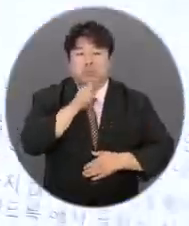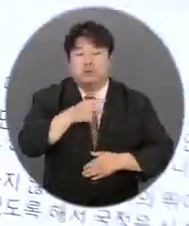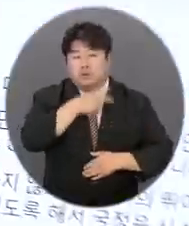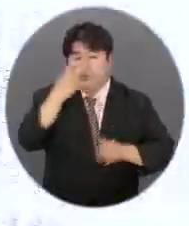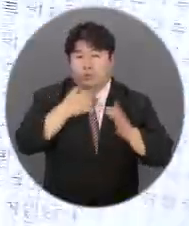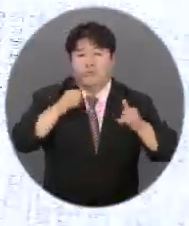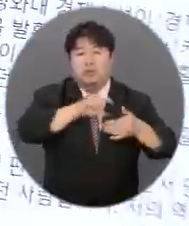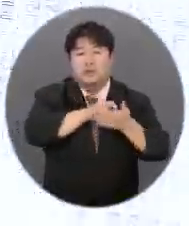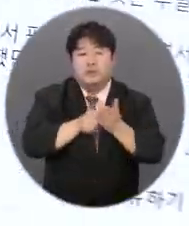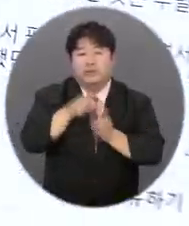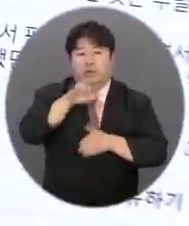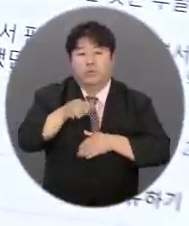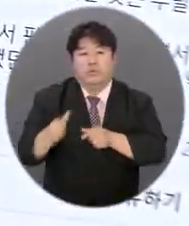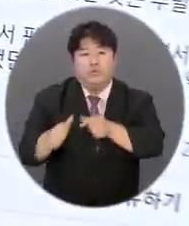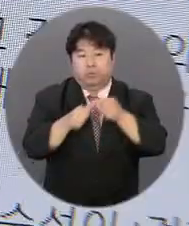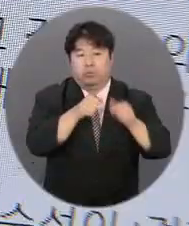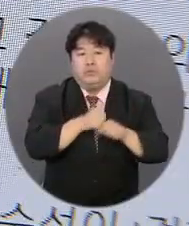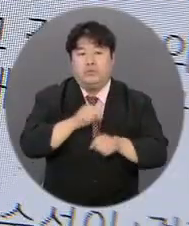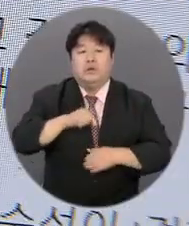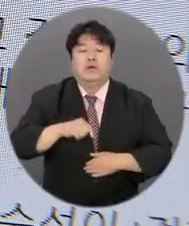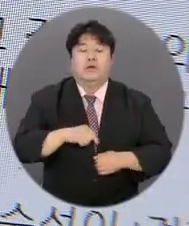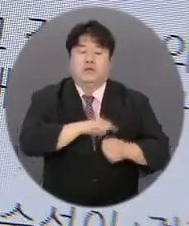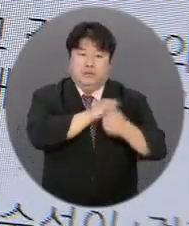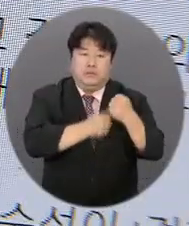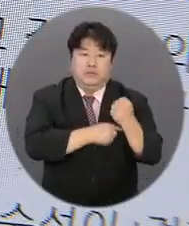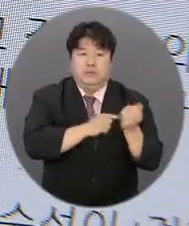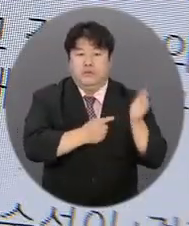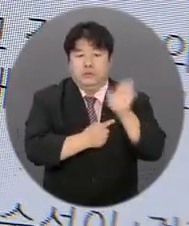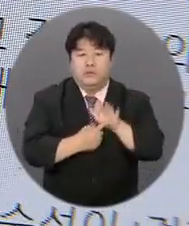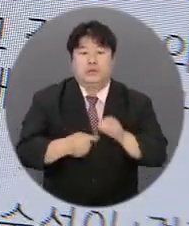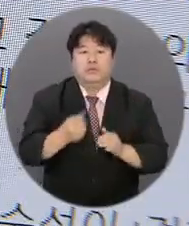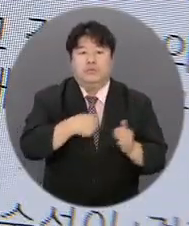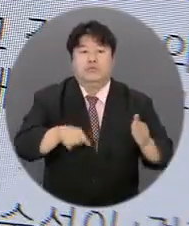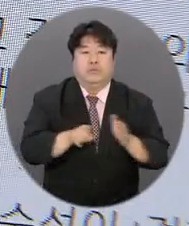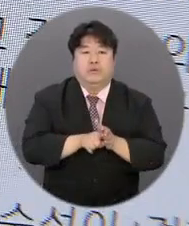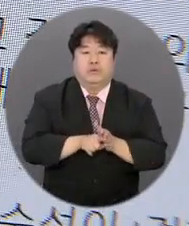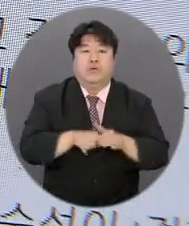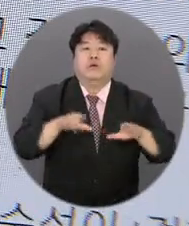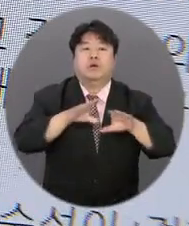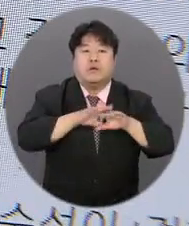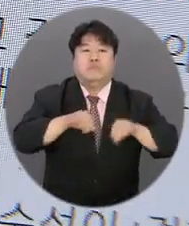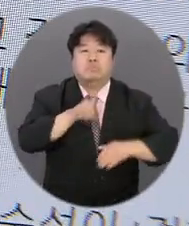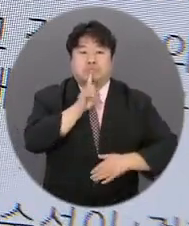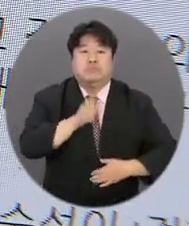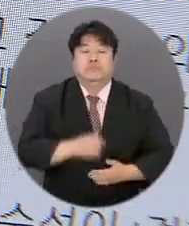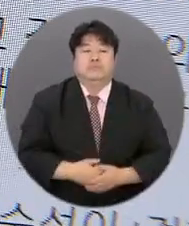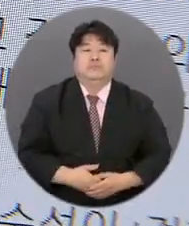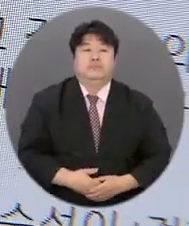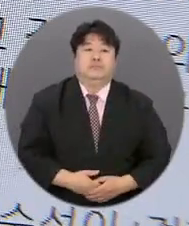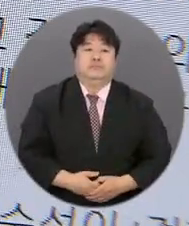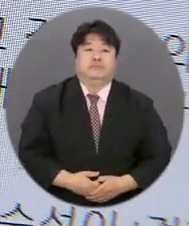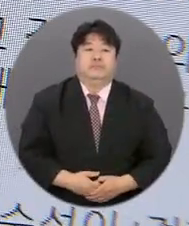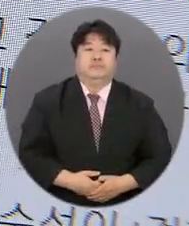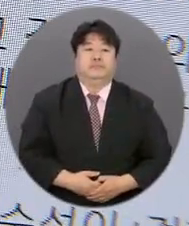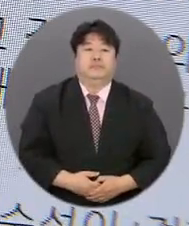인재를 적재적소에 기용해 제 역량을 발휘하도록 하겠다는 것이었다고 해명했습니다. MBC 뉴스 송정근입니다.